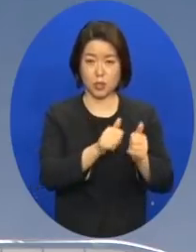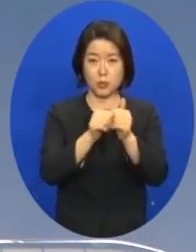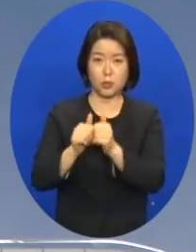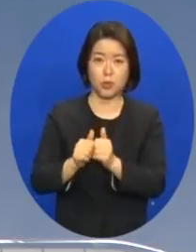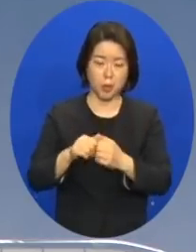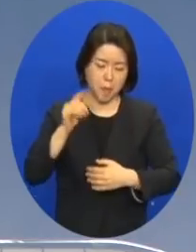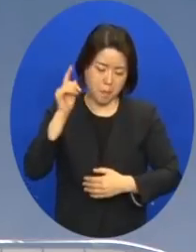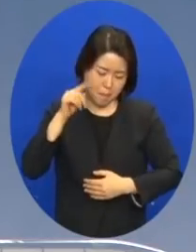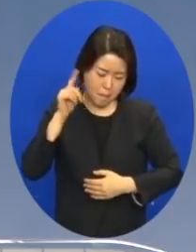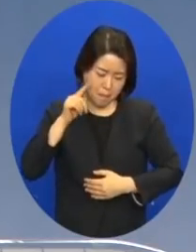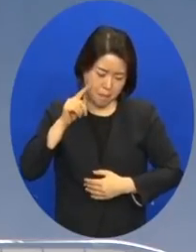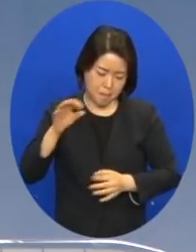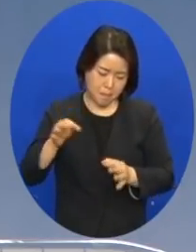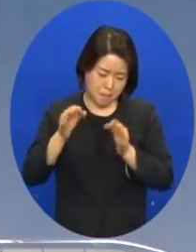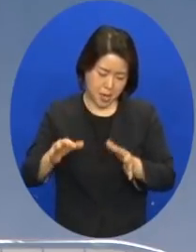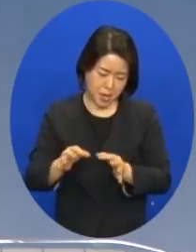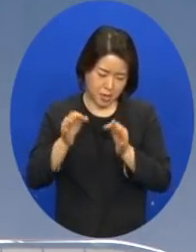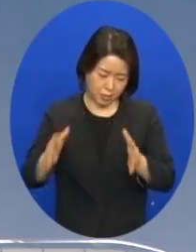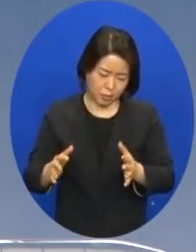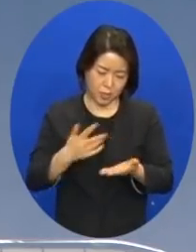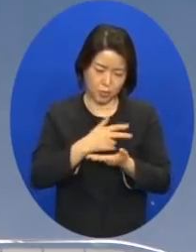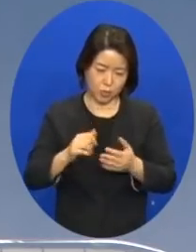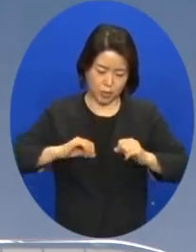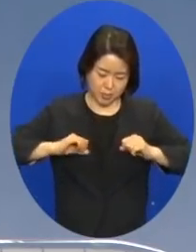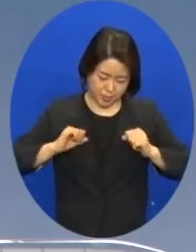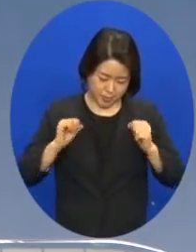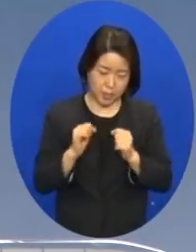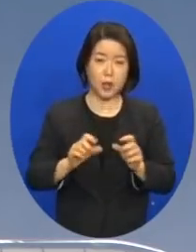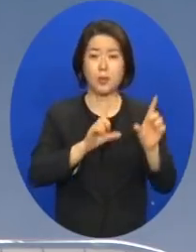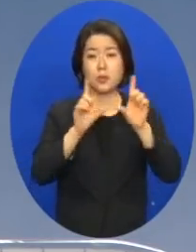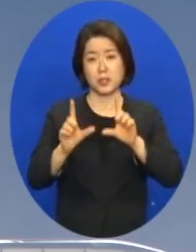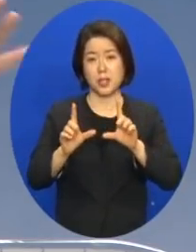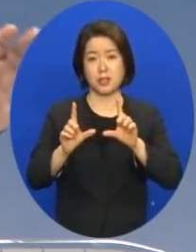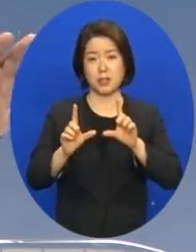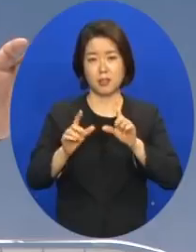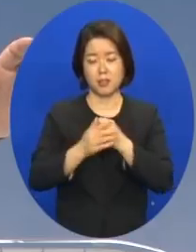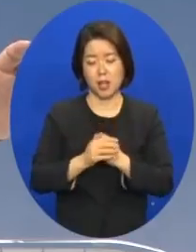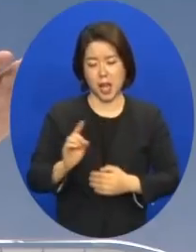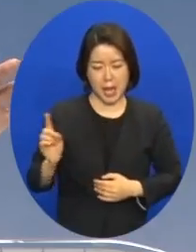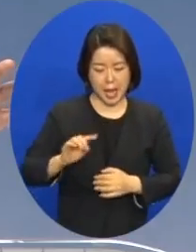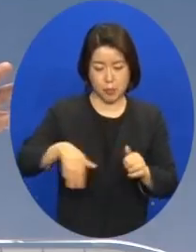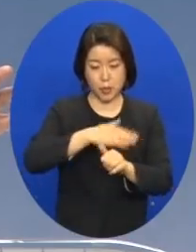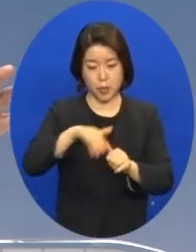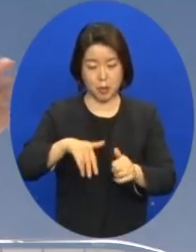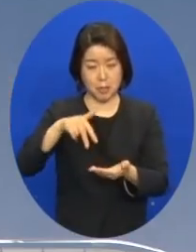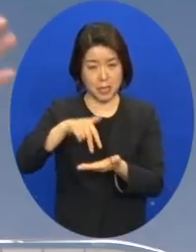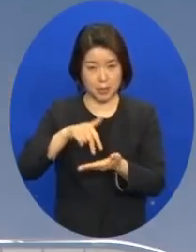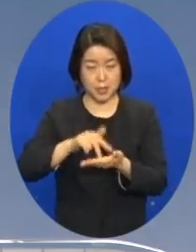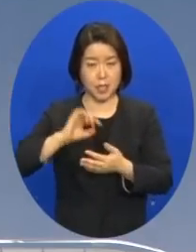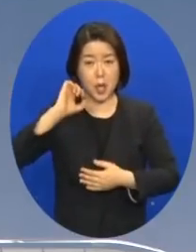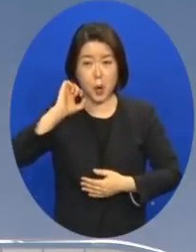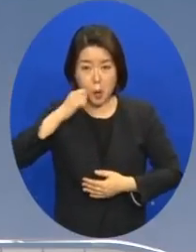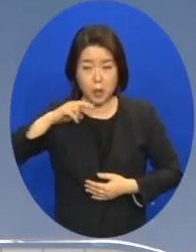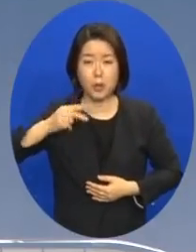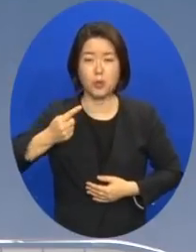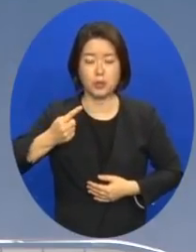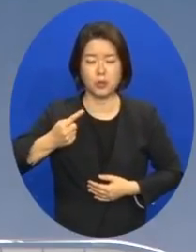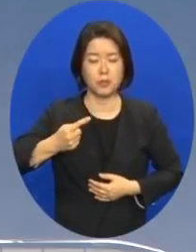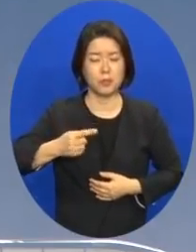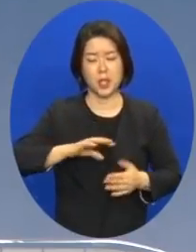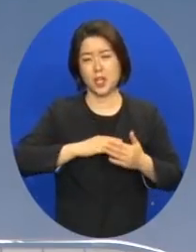순간 주님께 순종하고 사는 것. 그러면 아무리 형편과 상황이 어려워져도 두려울 게